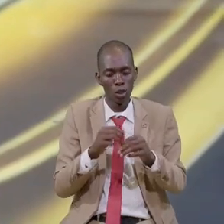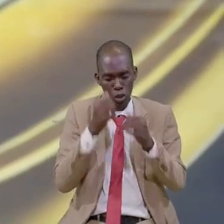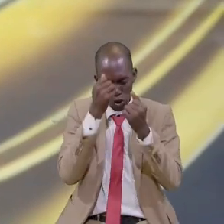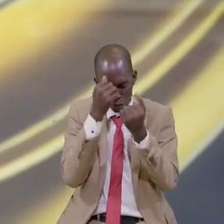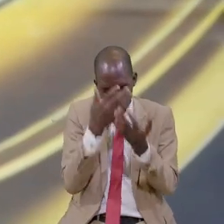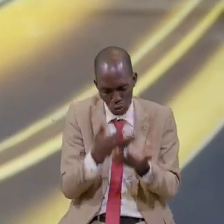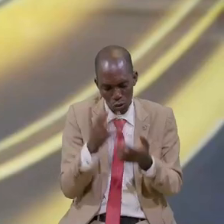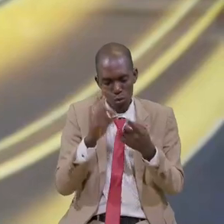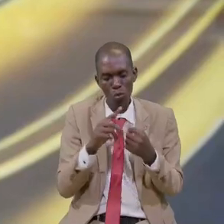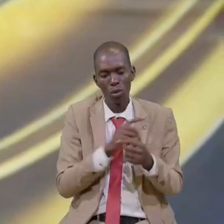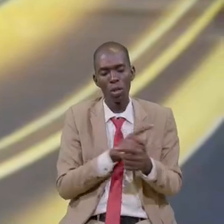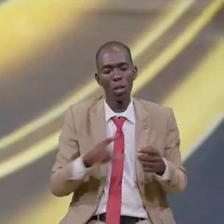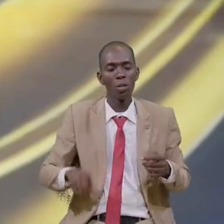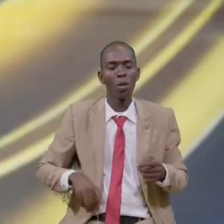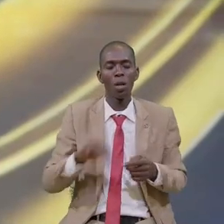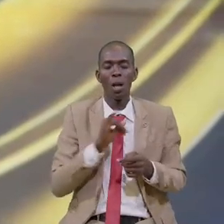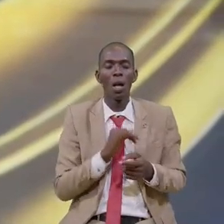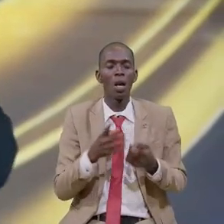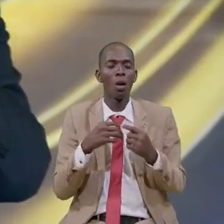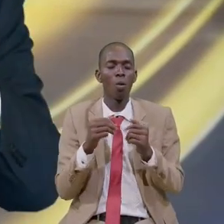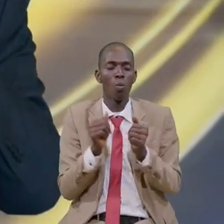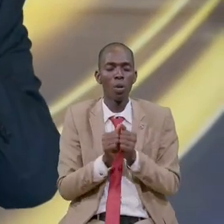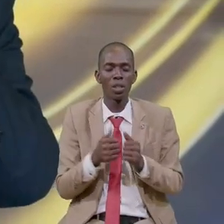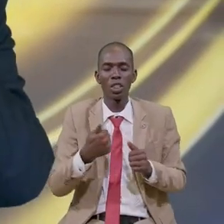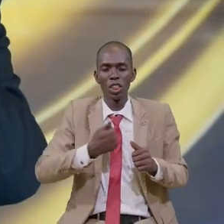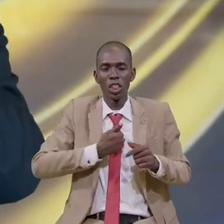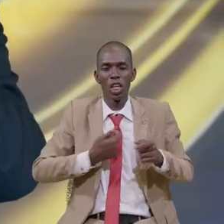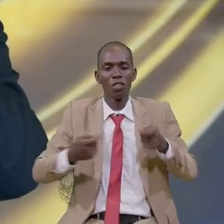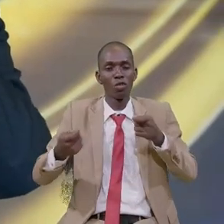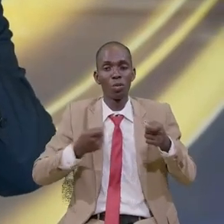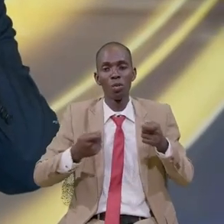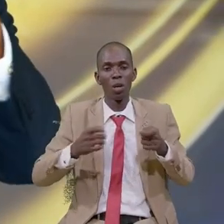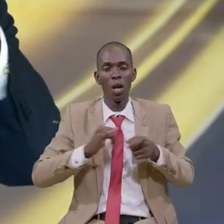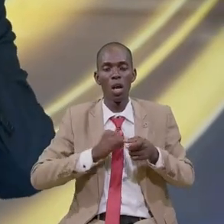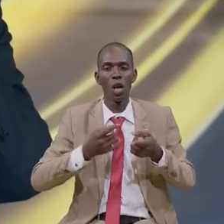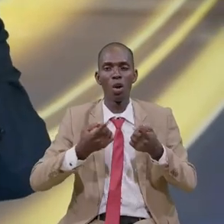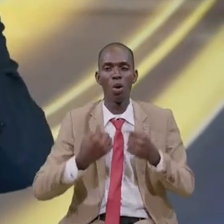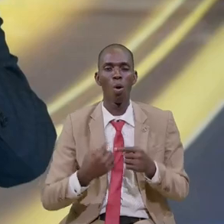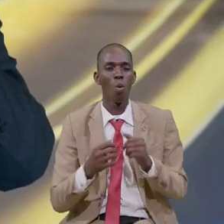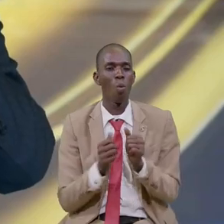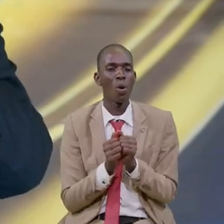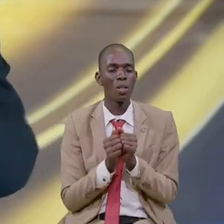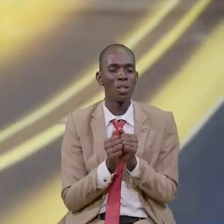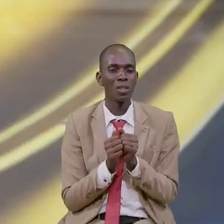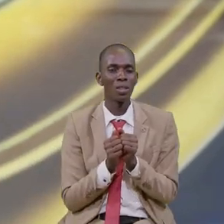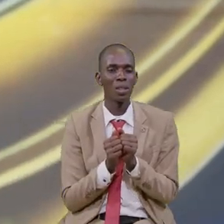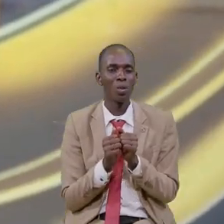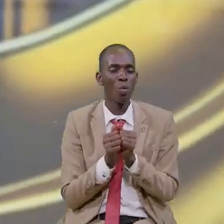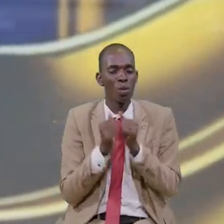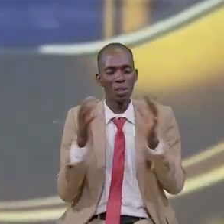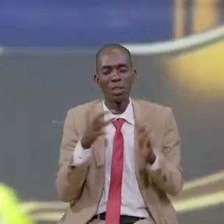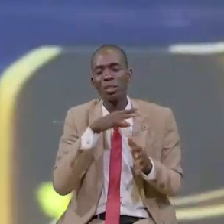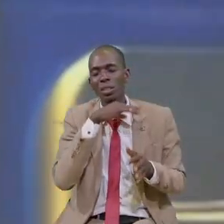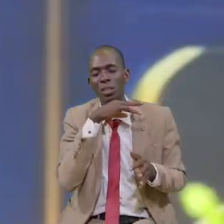viens avec la tempérance, la maîtrise de soi. Je viens sans iniquité et